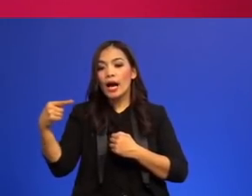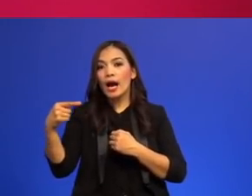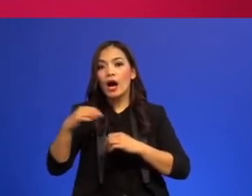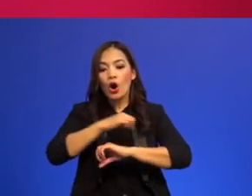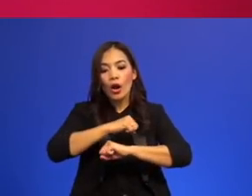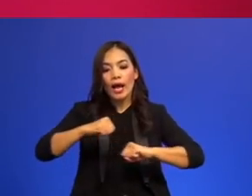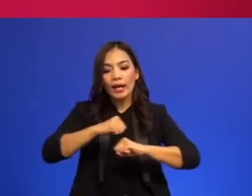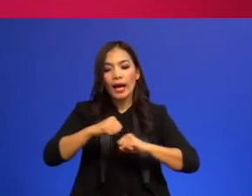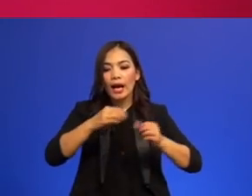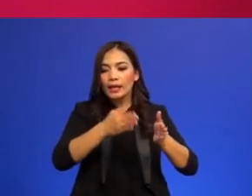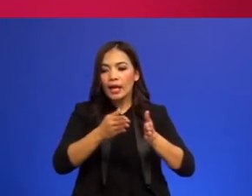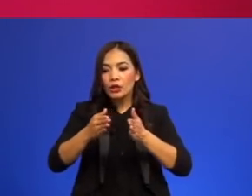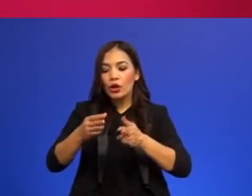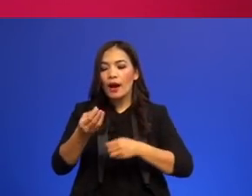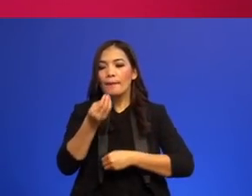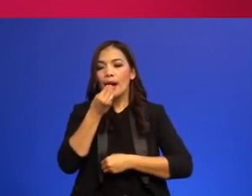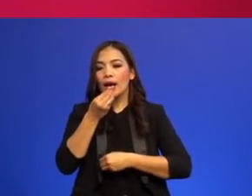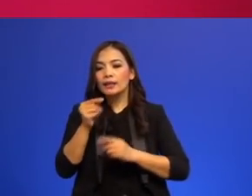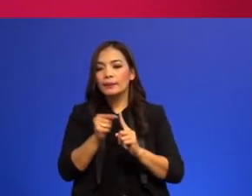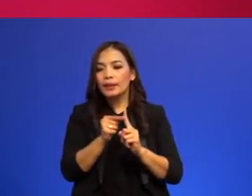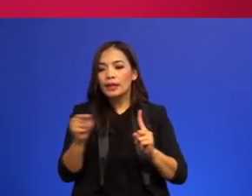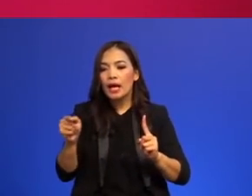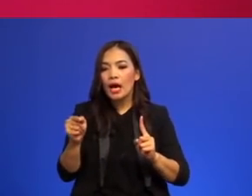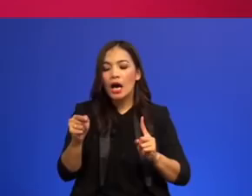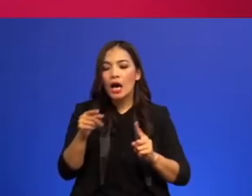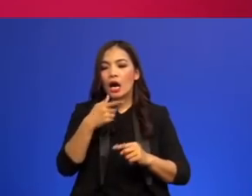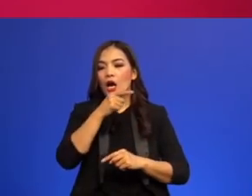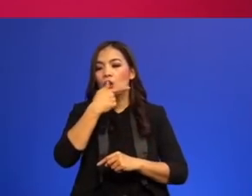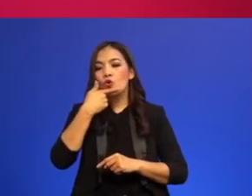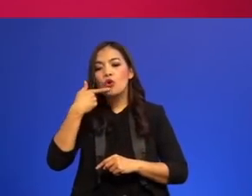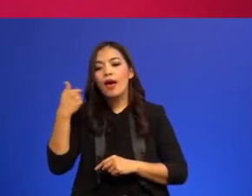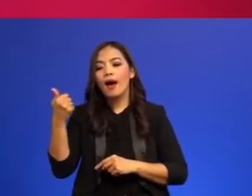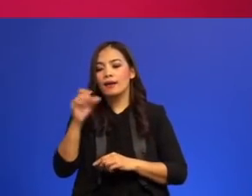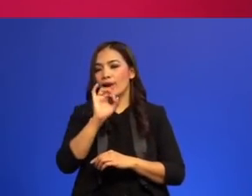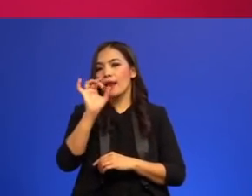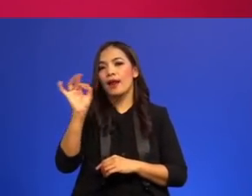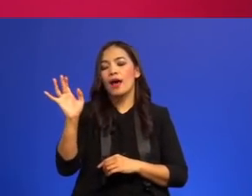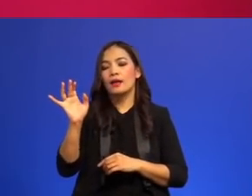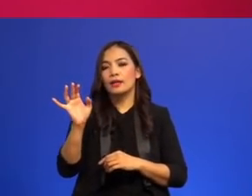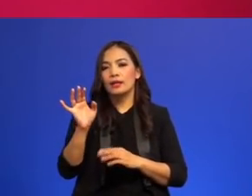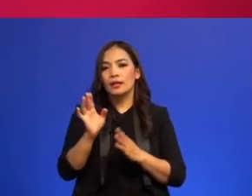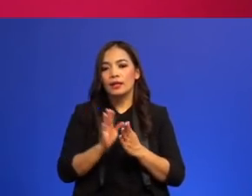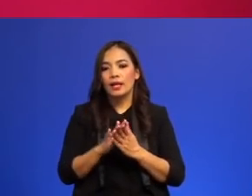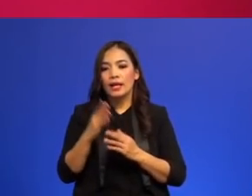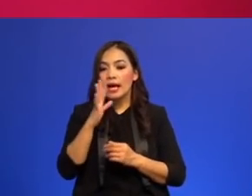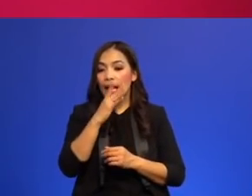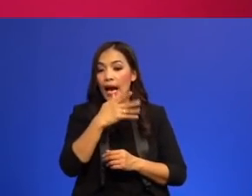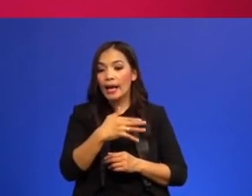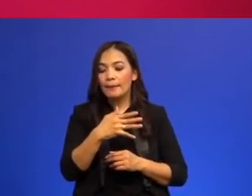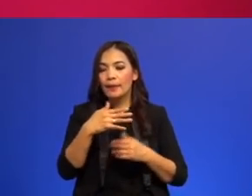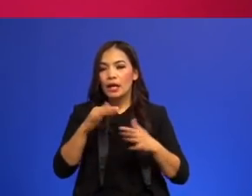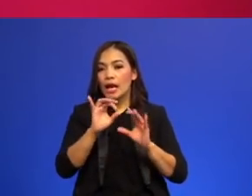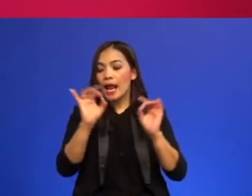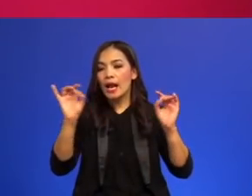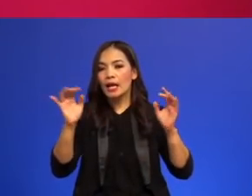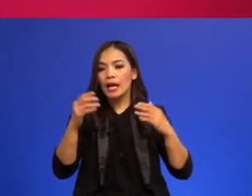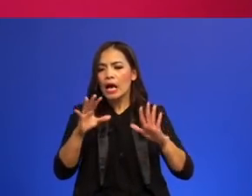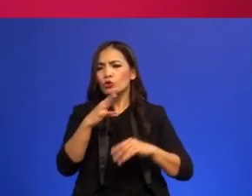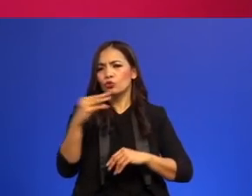olahraga teratur, makan, dihindari gula dan lain-lain. Garam dan lain-lain. You bisa